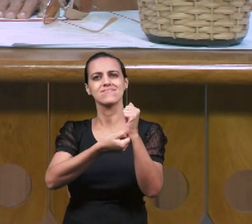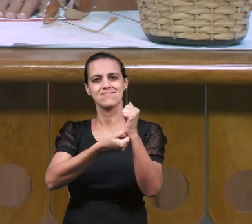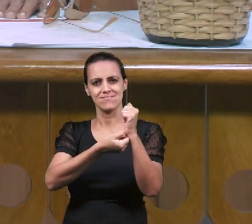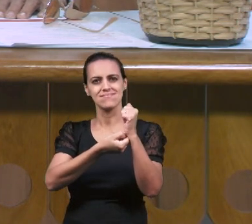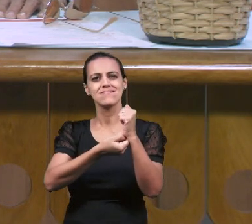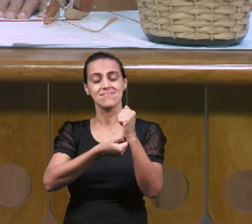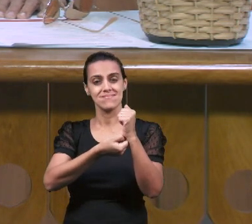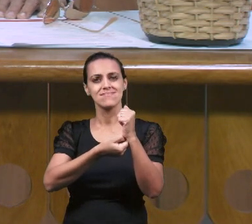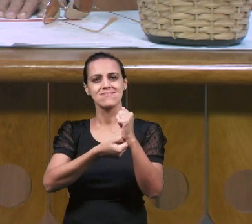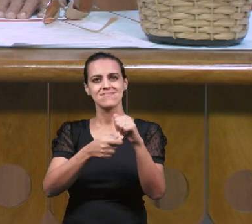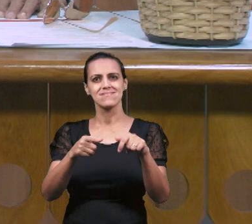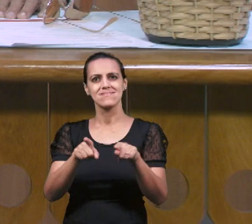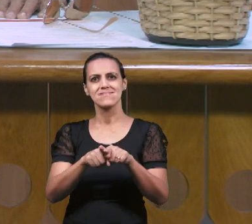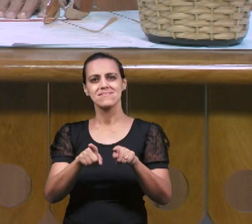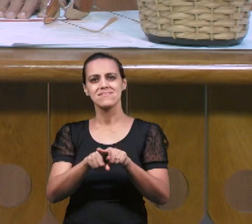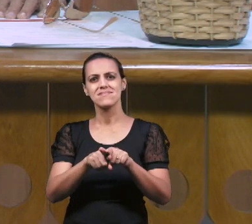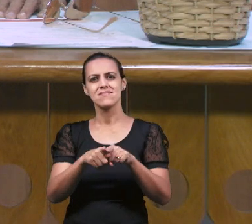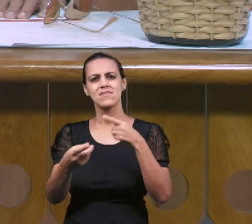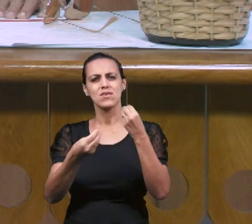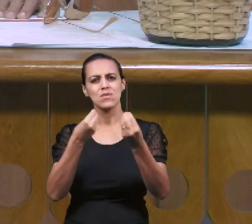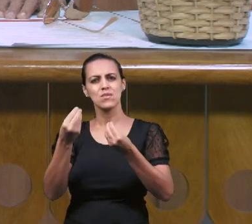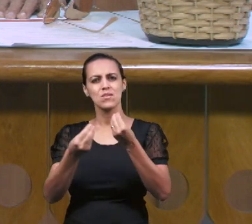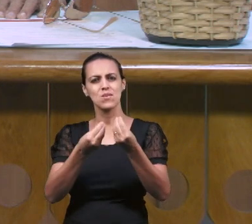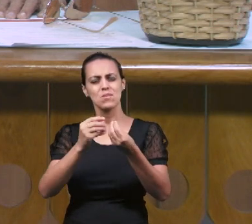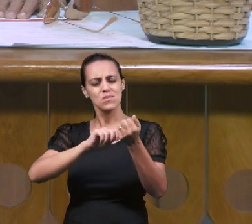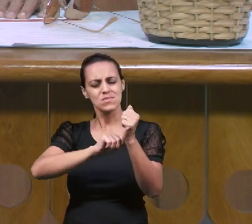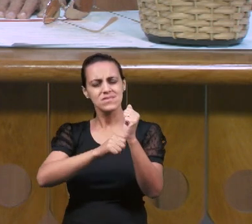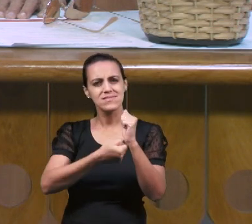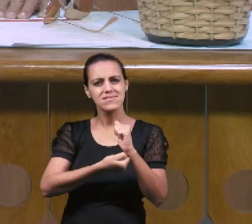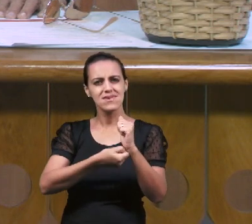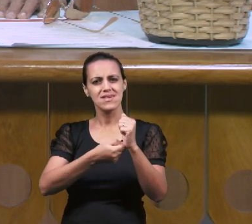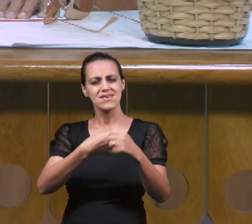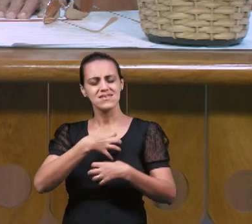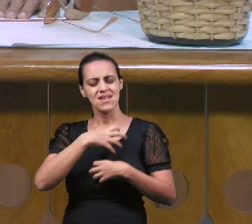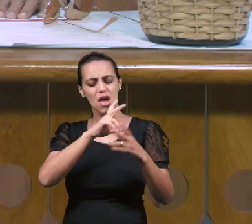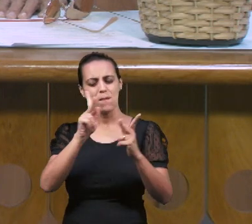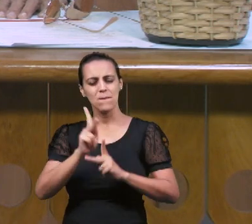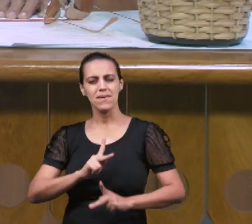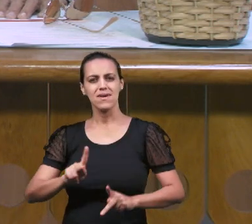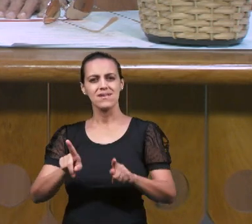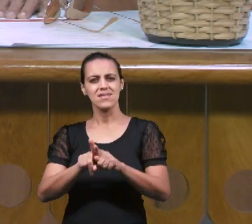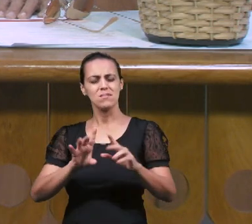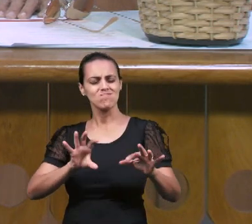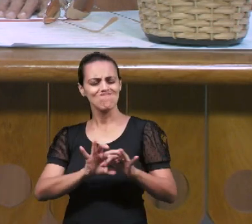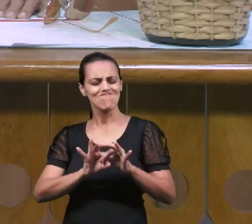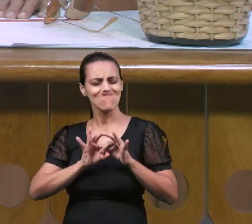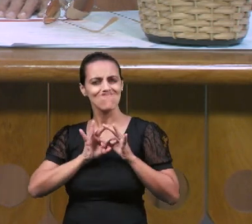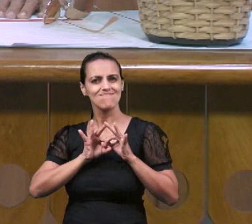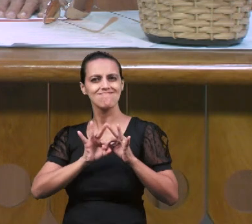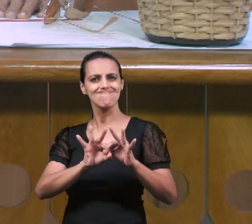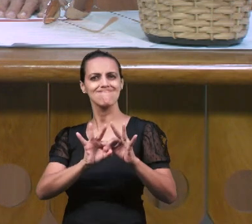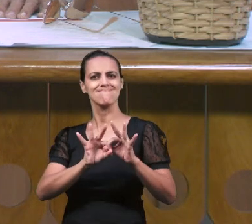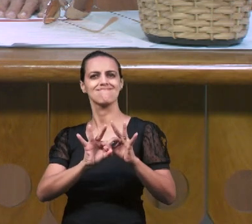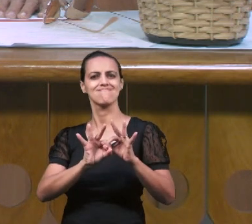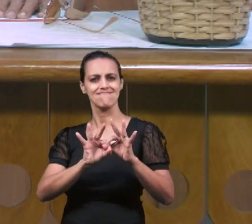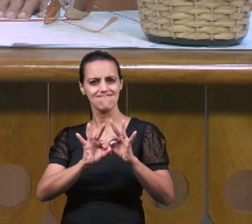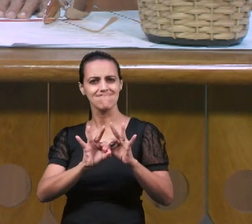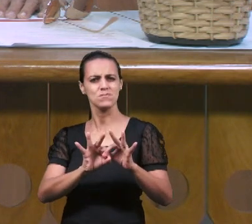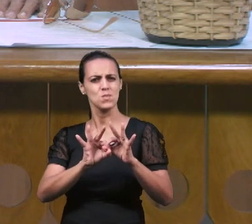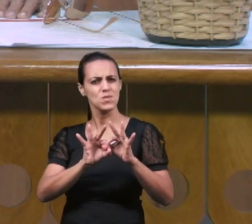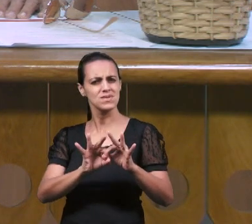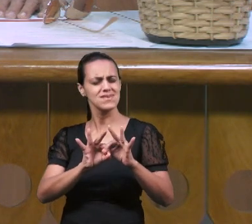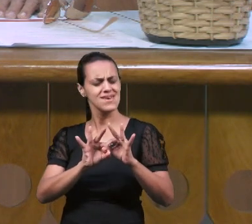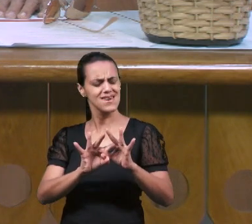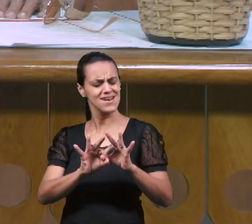paix qu'il a retrouvé dans un endroit de communion intense, au point d'ici de pleurer beaucoup.